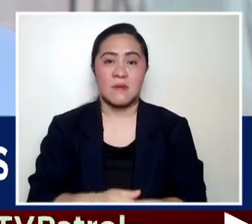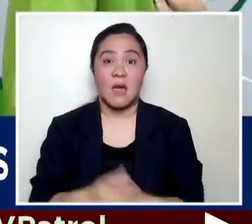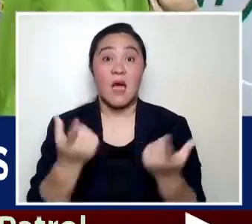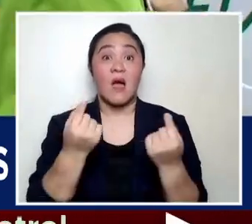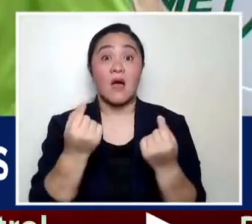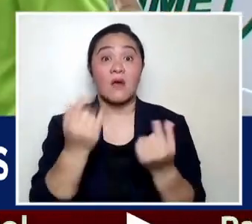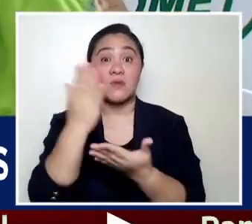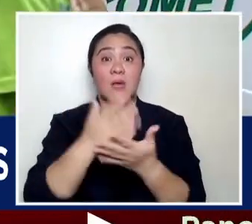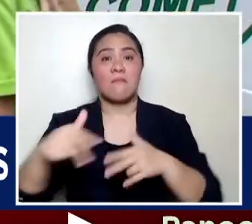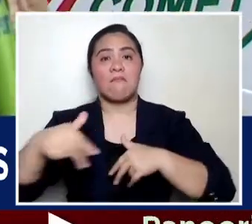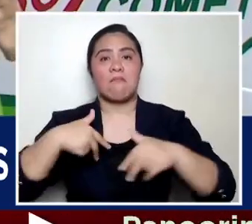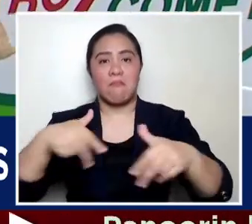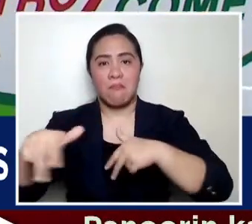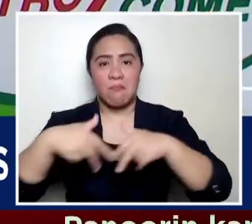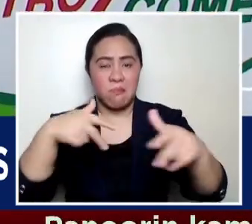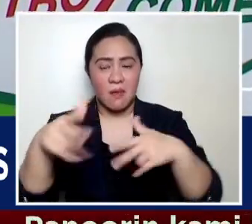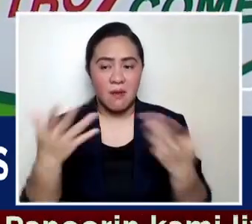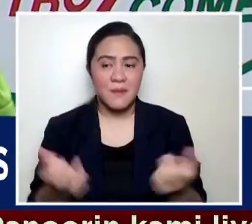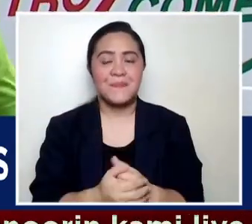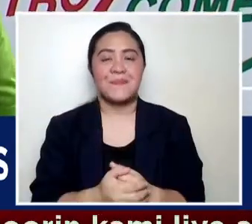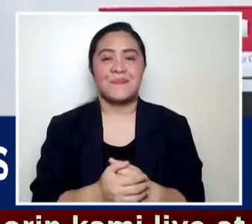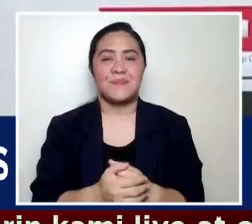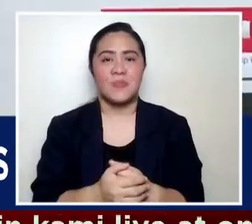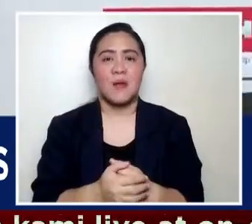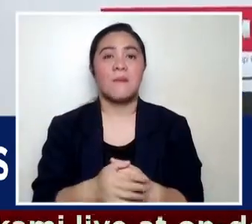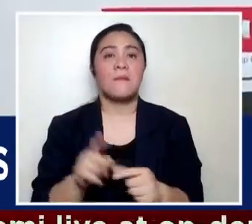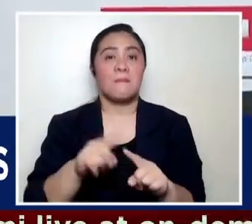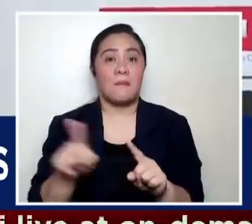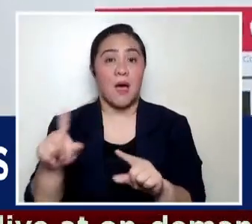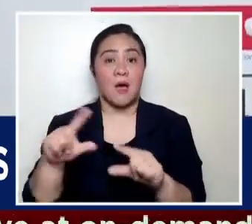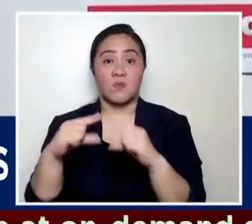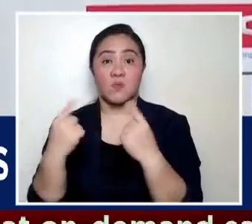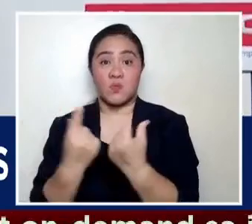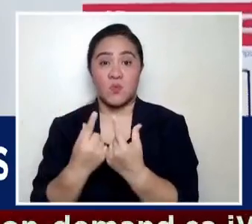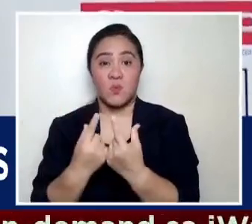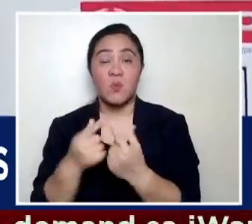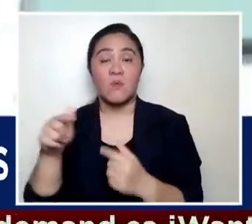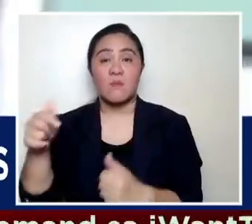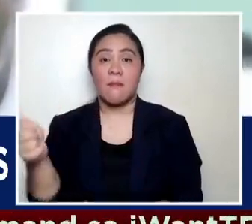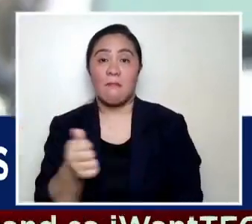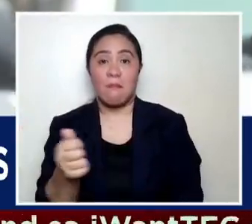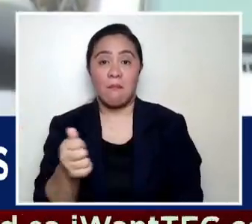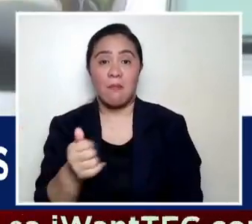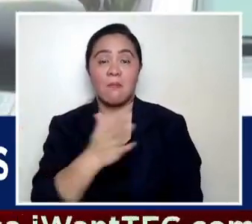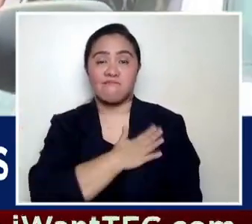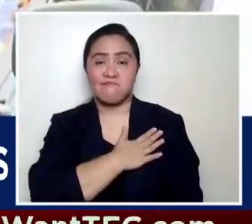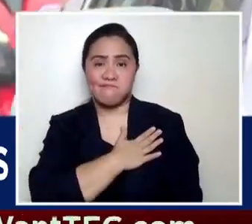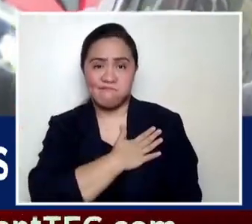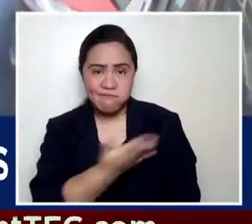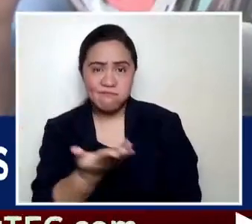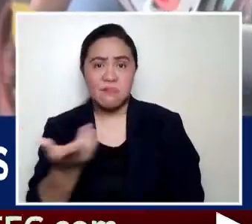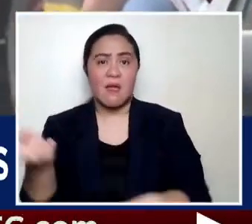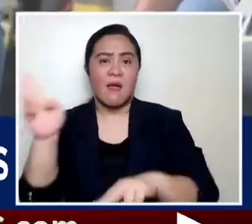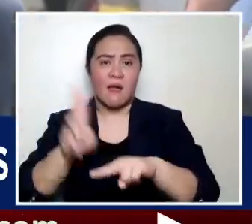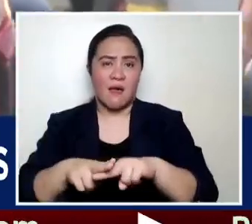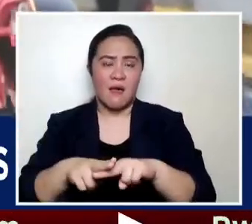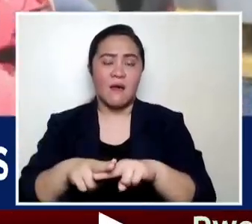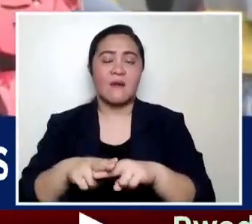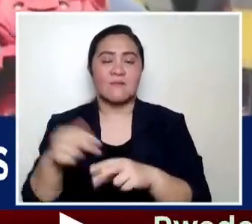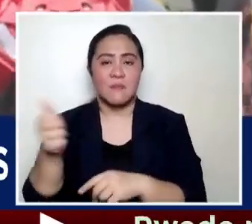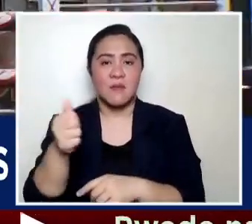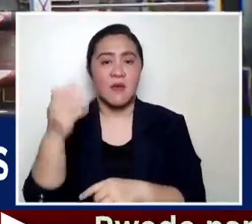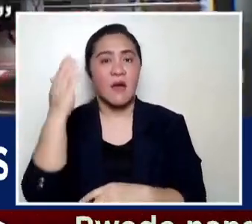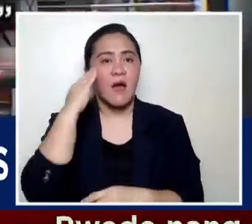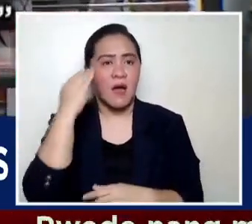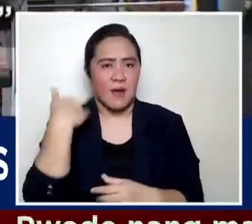din eh. Maluwag namang tinanggap ng grupo ng mga commuter ang dagdag pasahe. Nagkaroon din umano ng konsultasyon bago ito